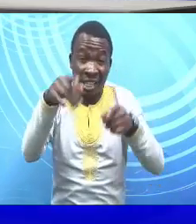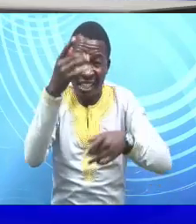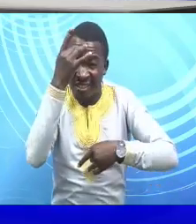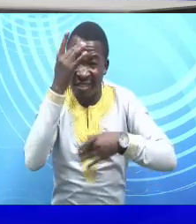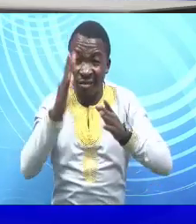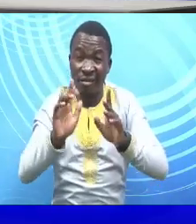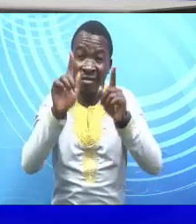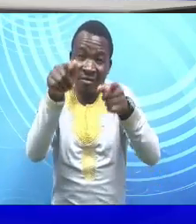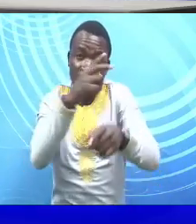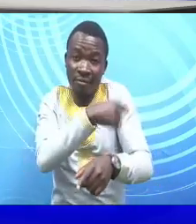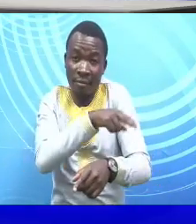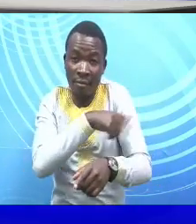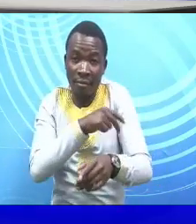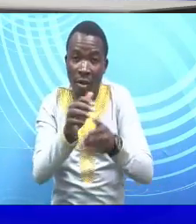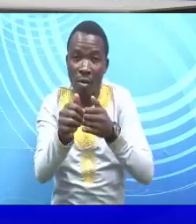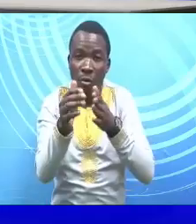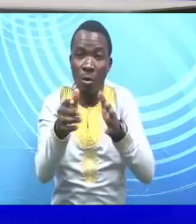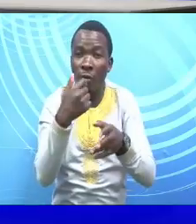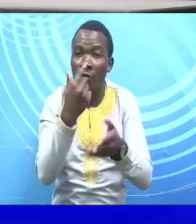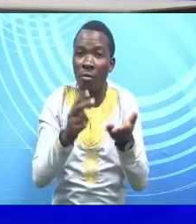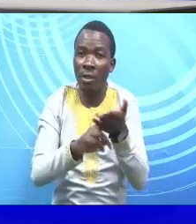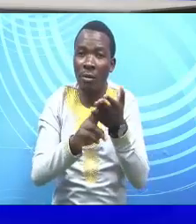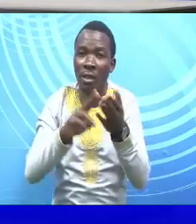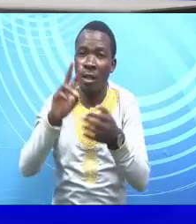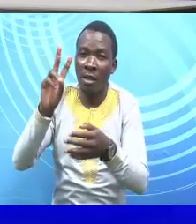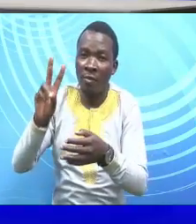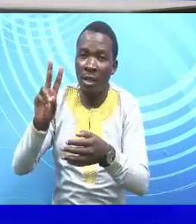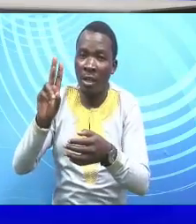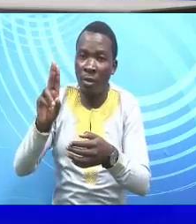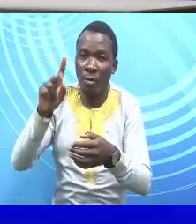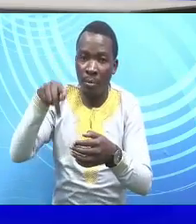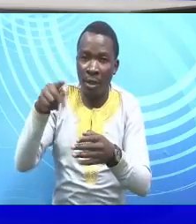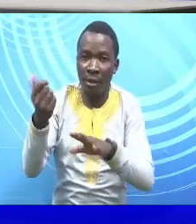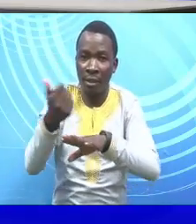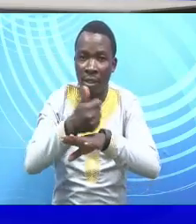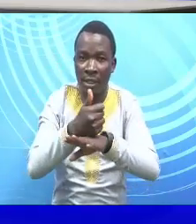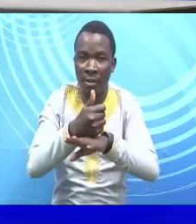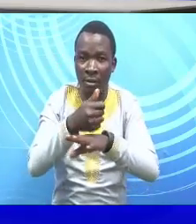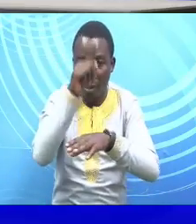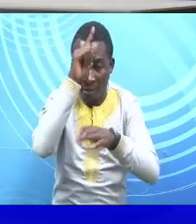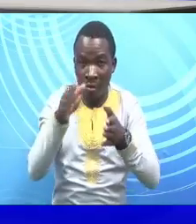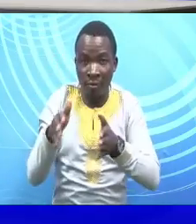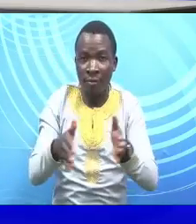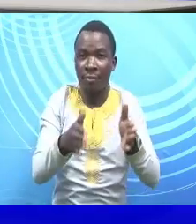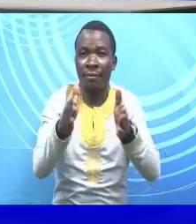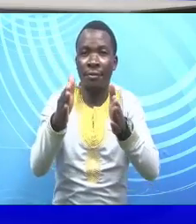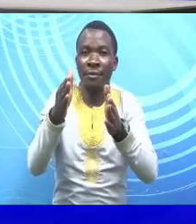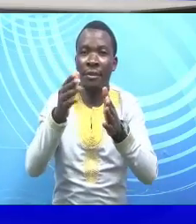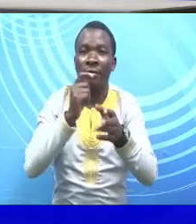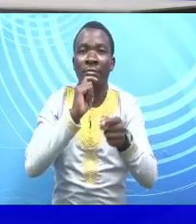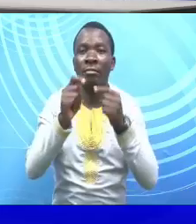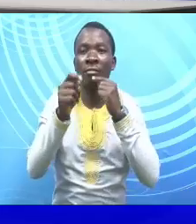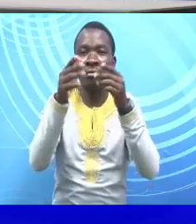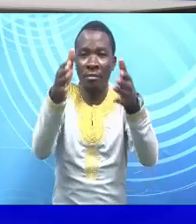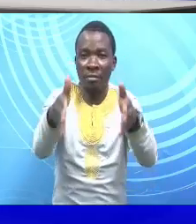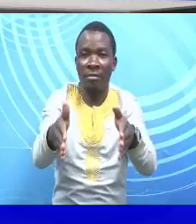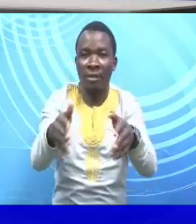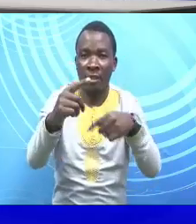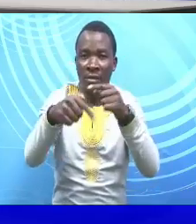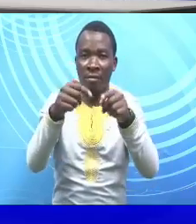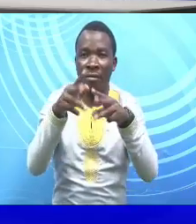Ahangaho ubuyobozi bukabwavuze ko buzifashisha VUP kugira ngo bashe gushyiraho abaturage umuhanda. Ibarishimo biho ikikeve Christian akomeza n'inkuru ku